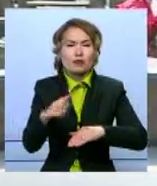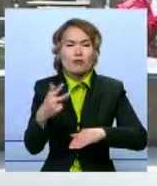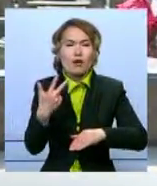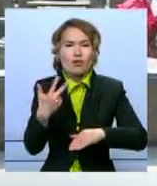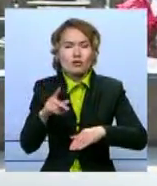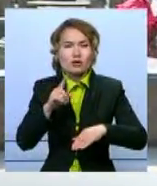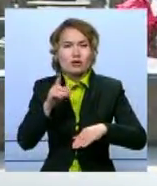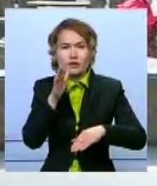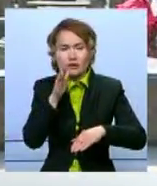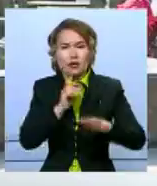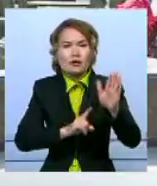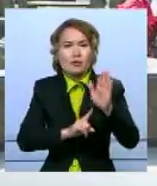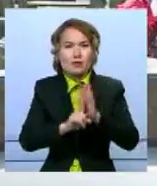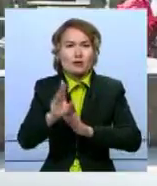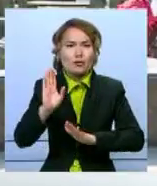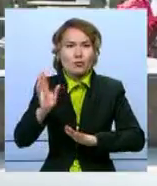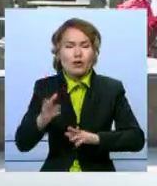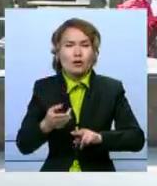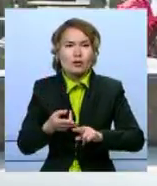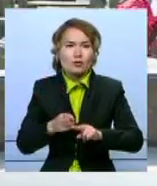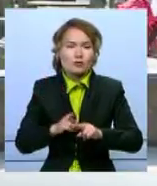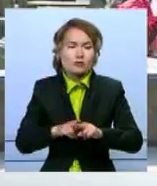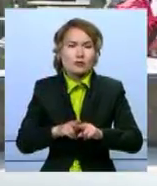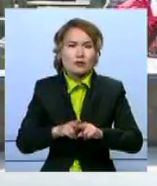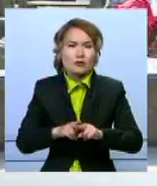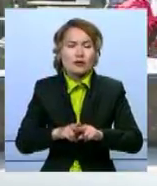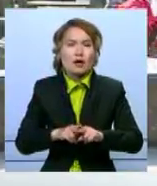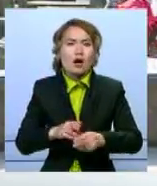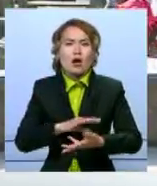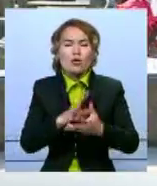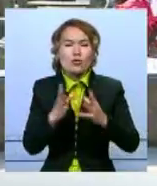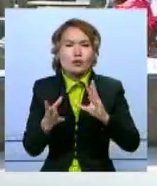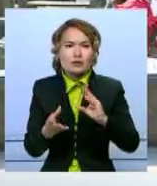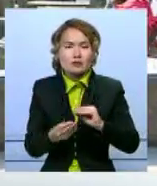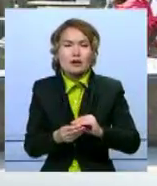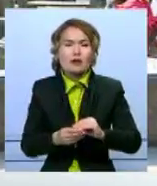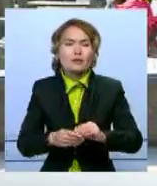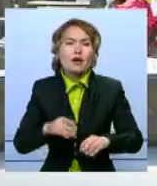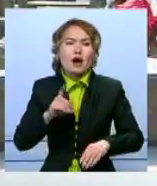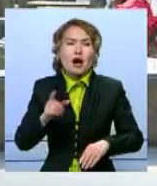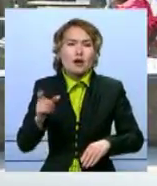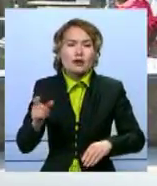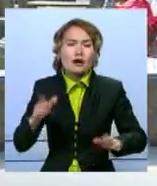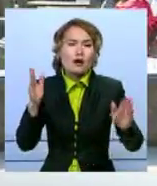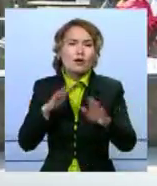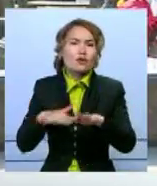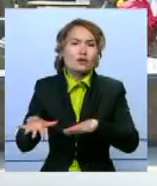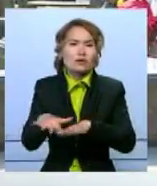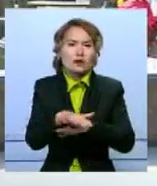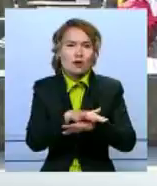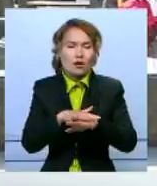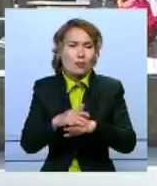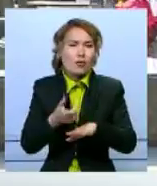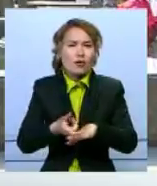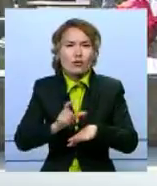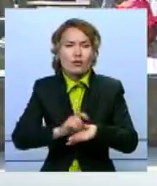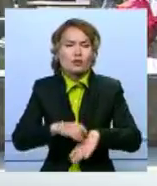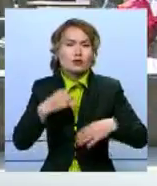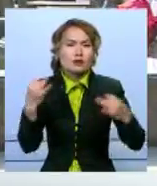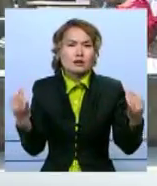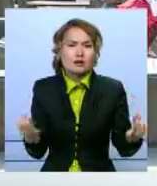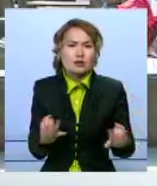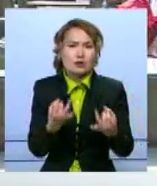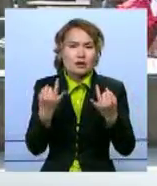тақырыбы «Номад Энерджи» деп аталады. Ол адамзат пен қоршаған ортаның шығармашылық және түрленетін күші деген мағынаны білдіреді